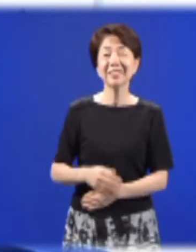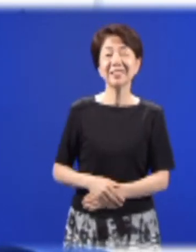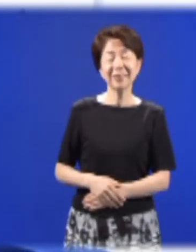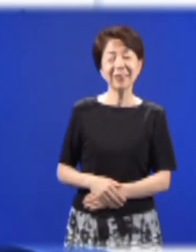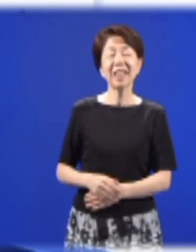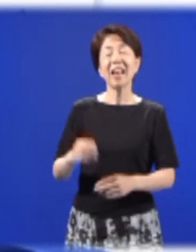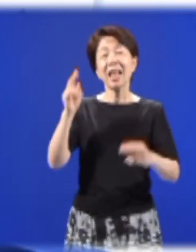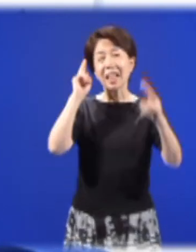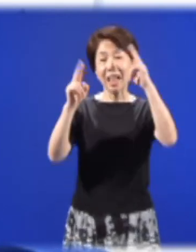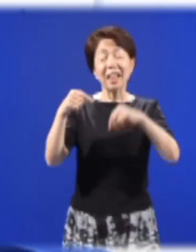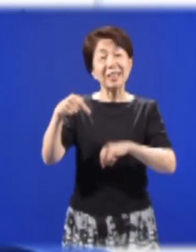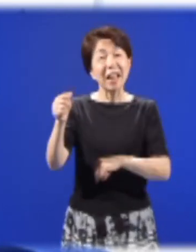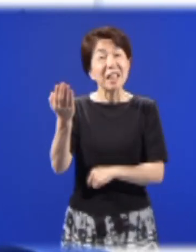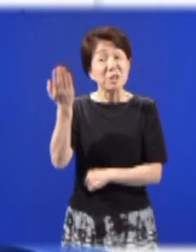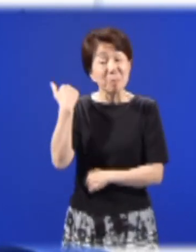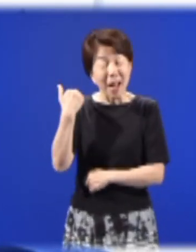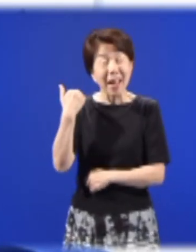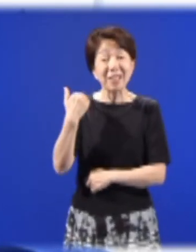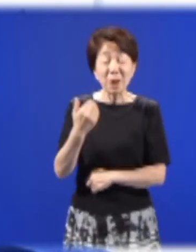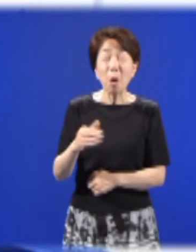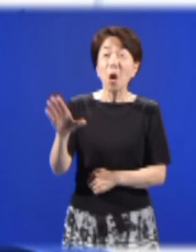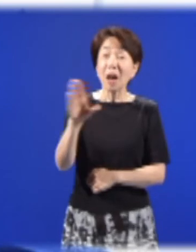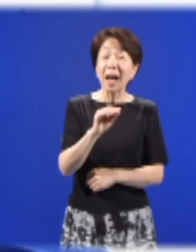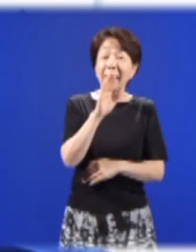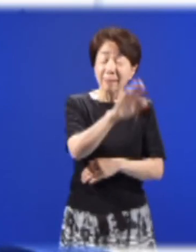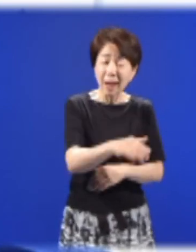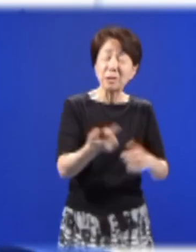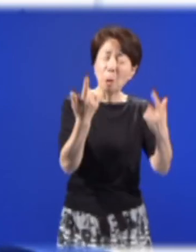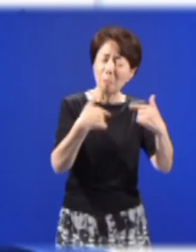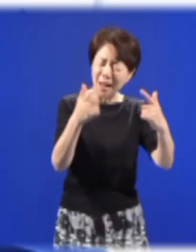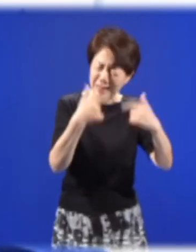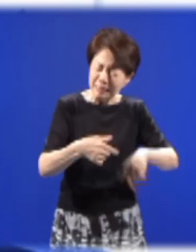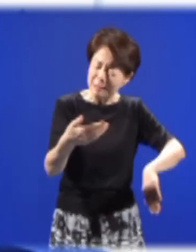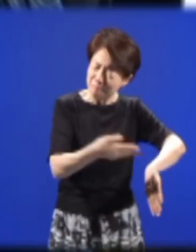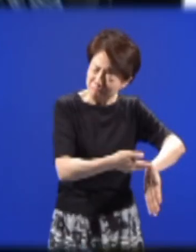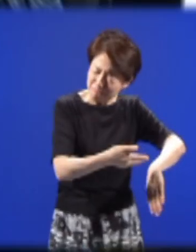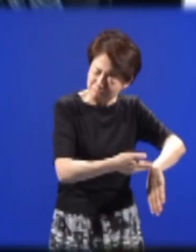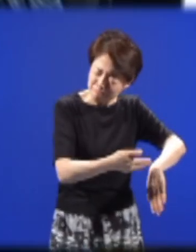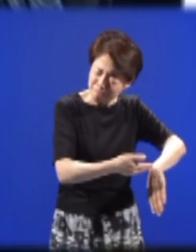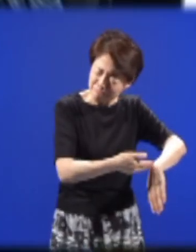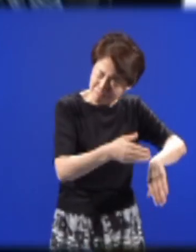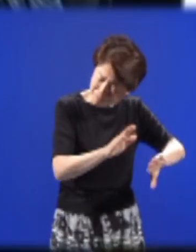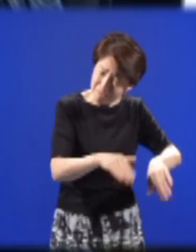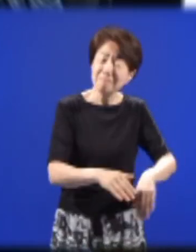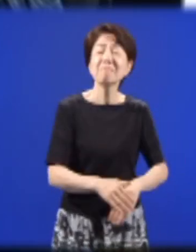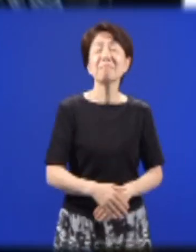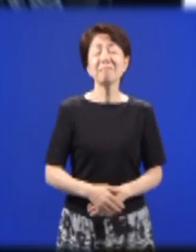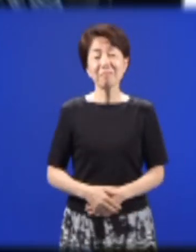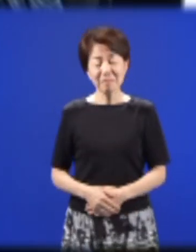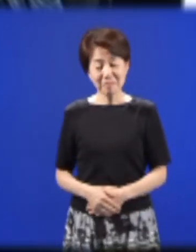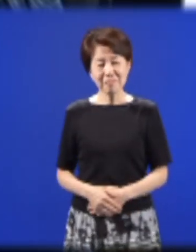張らないよう出勤前の早朝と帰宅後に毎日練習をしていたそうです。